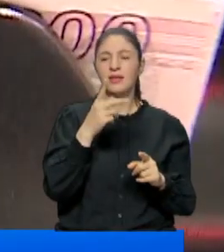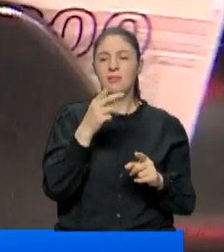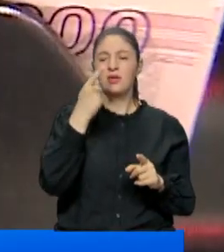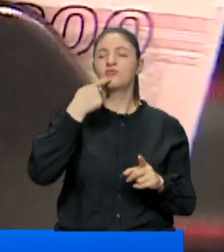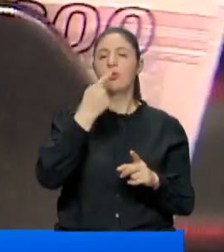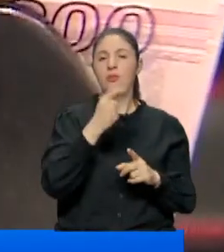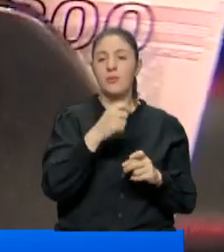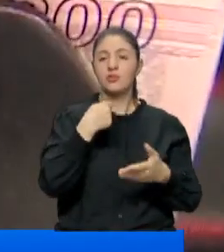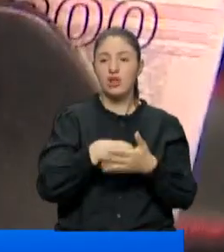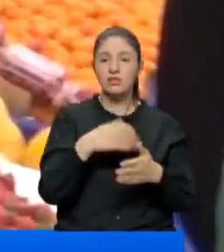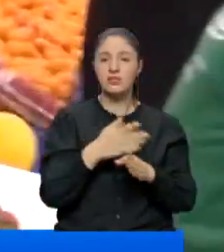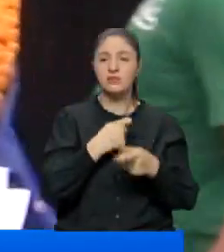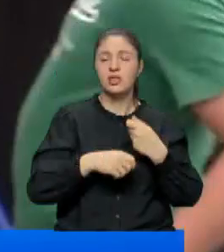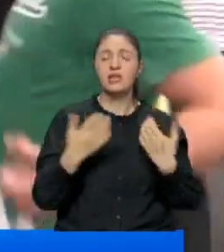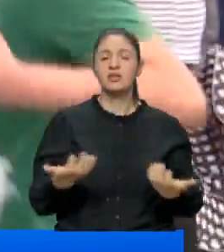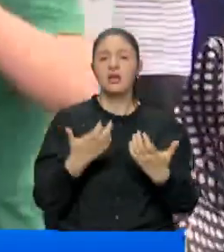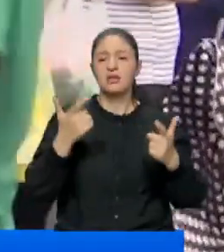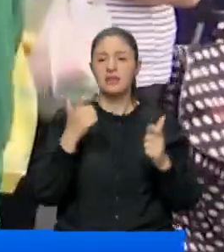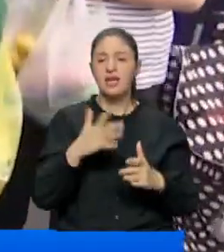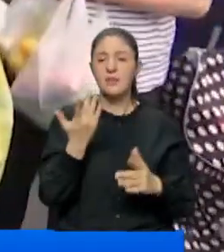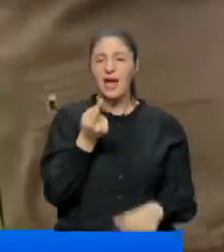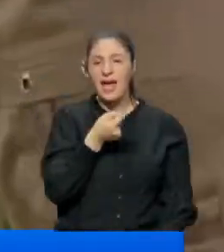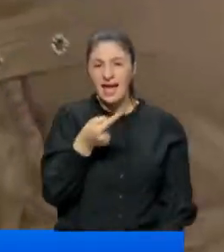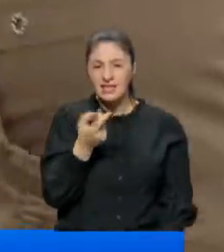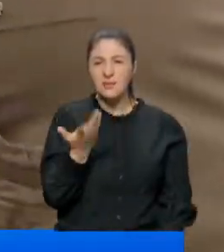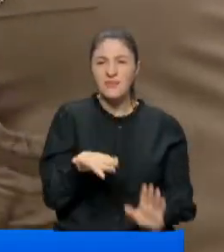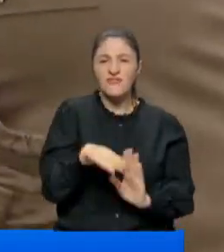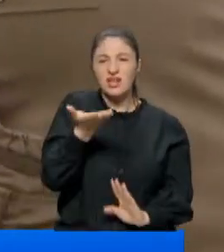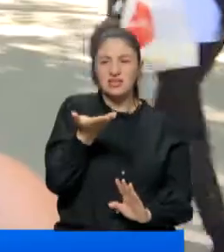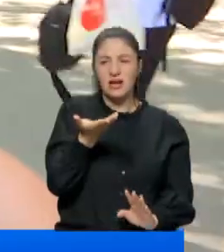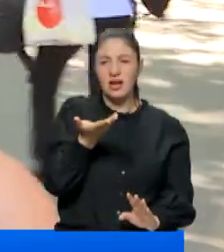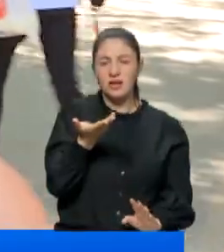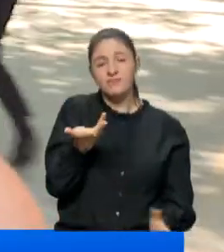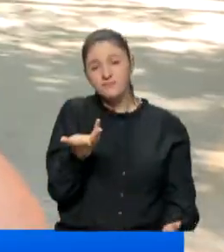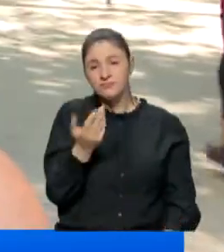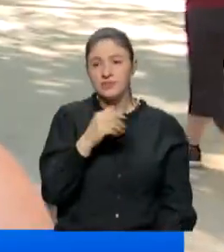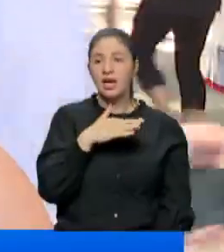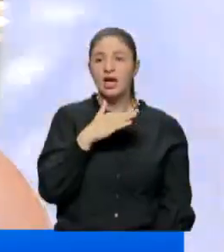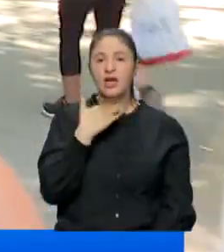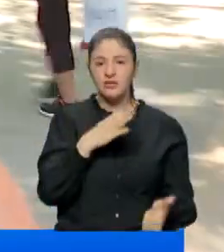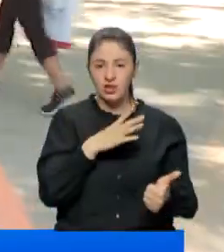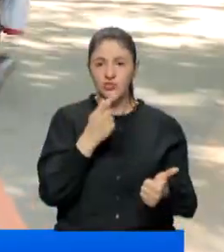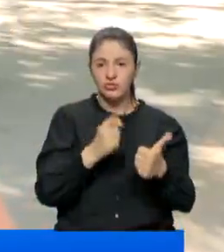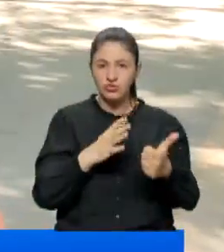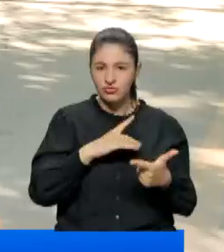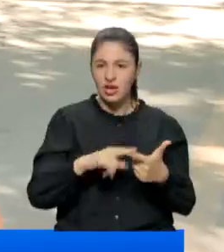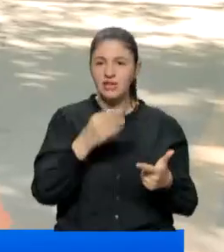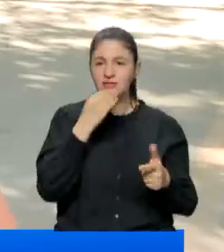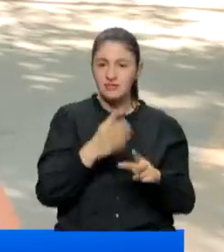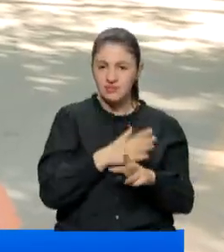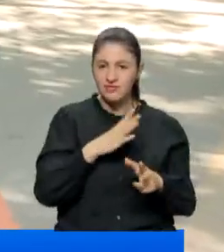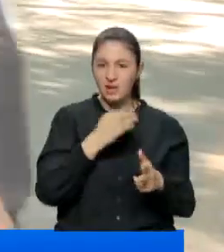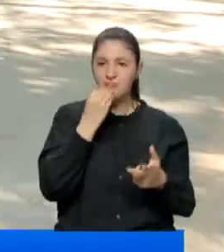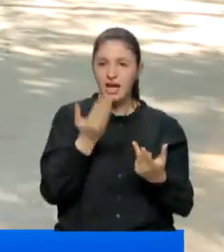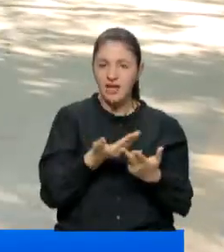koyduk ama çarşı pazar Piyasalar yangın yerine biraz eksik ne de biraz fazla et var süt var Sebze